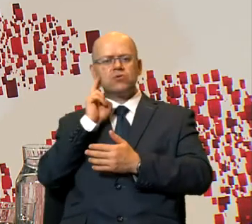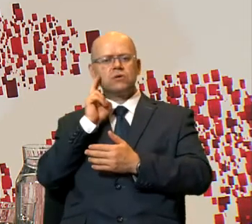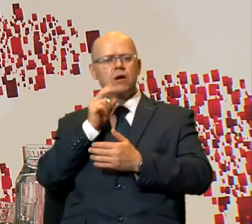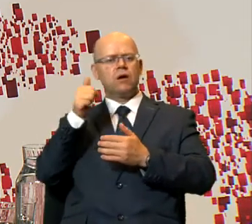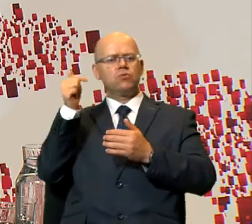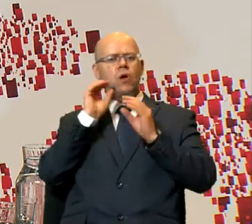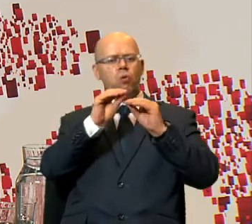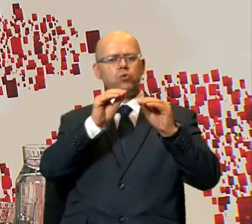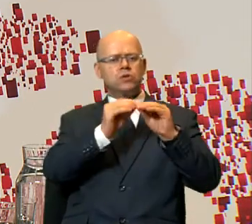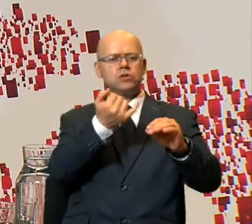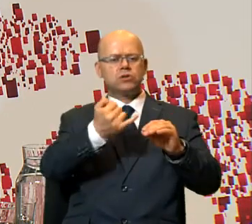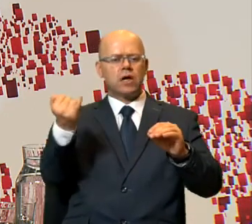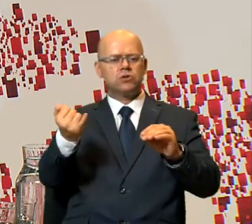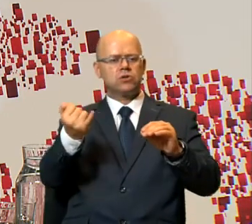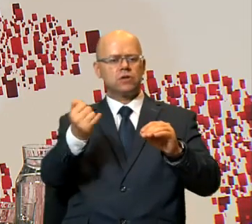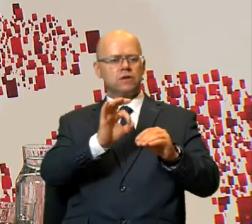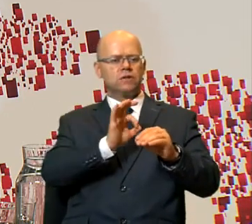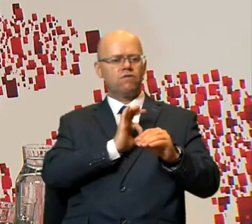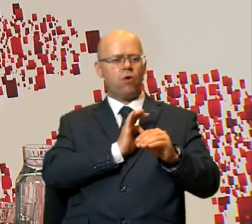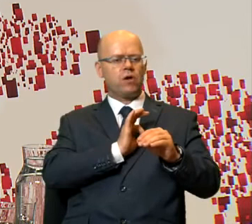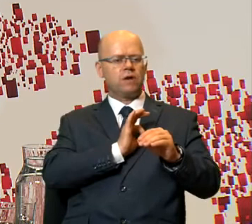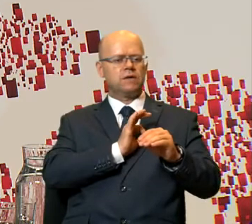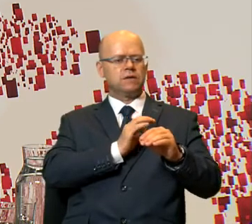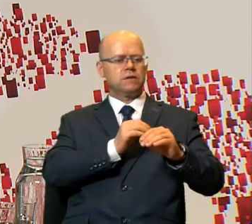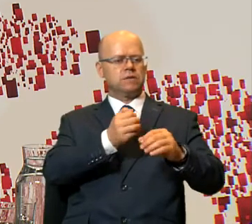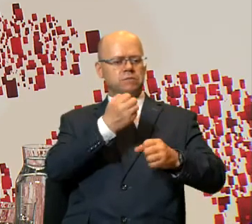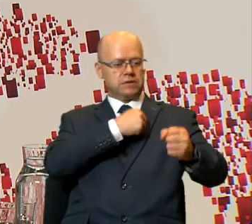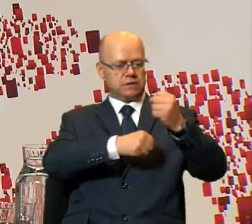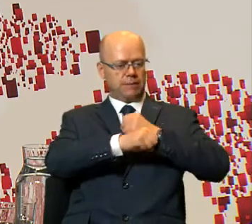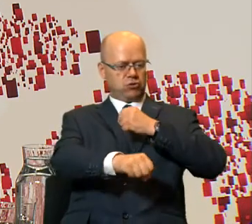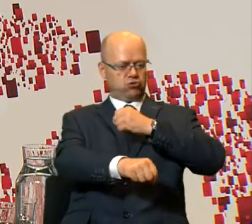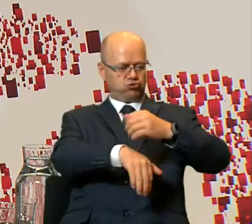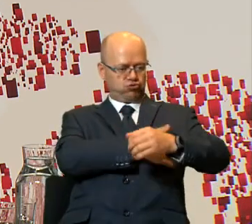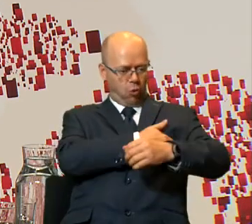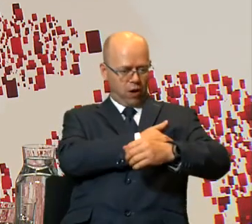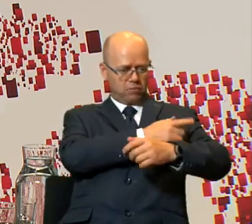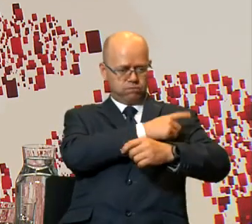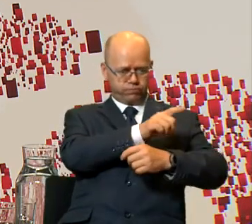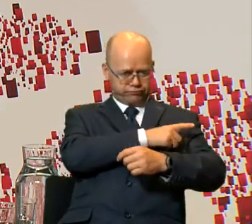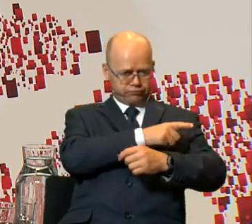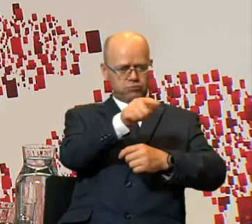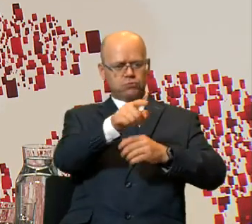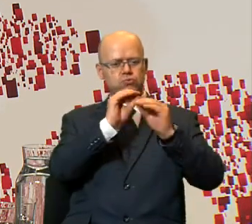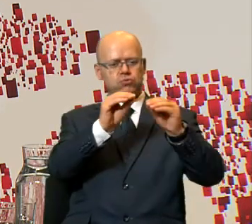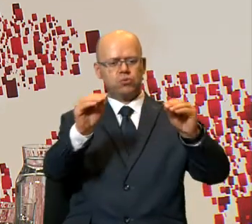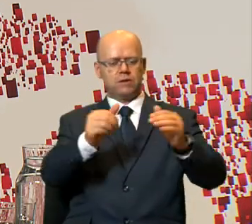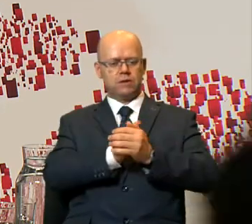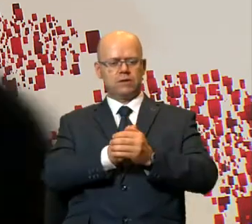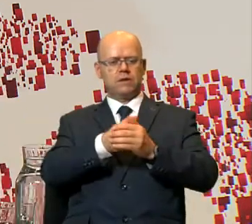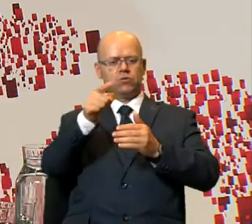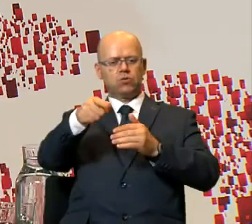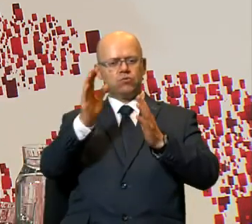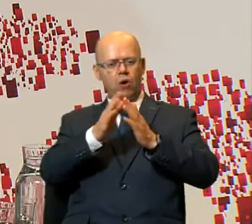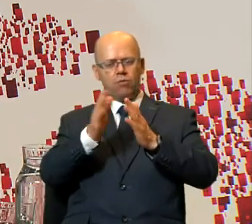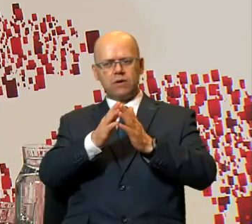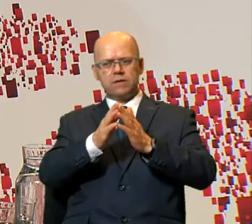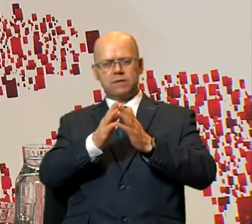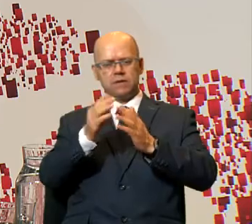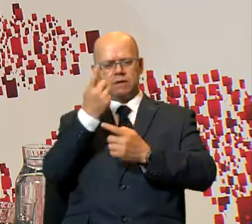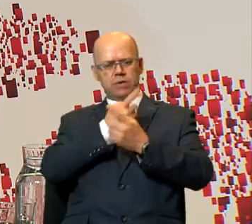nauczycielami, pracowali w domu i tak naprawdę ta perspektywa domu, miejsca, które chyba gdzieś i tak wydaje nam się, że z